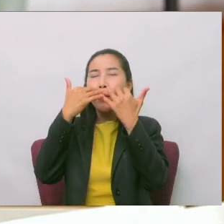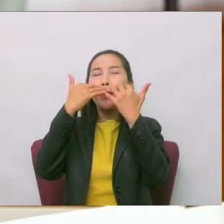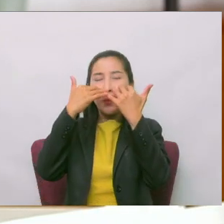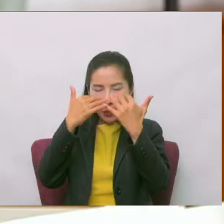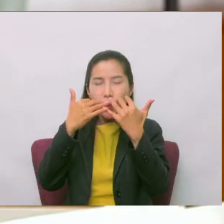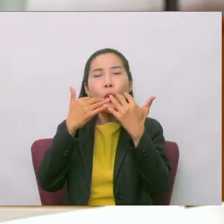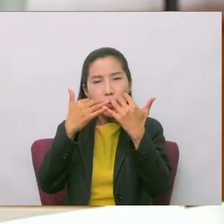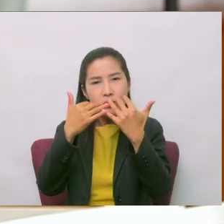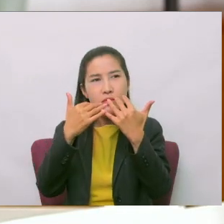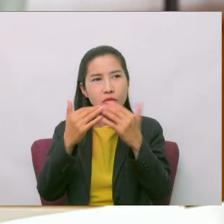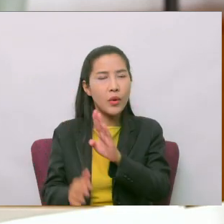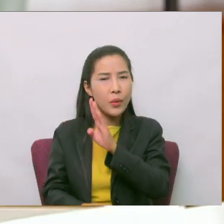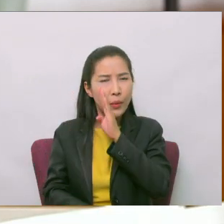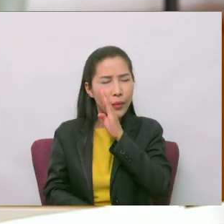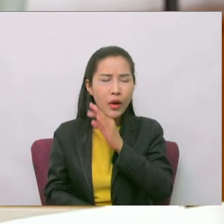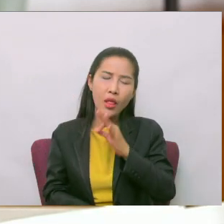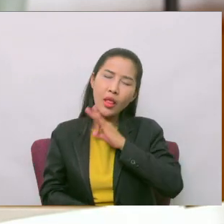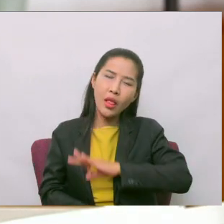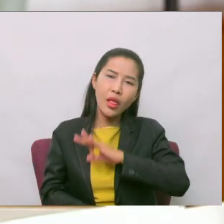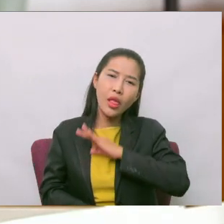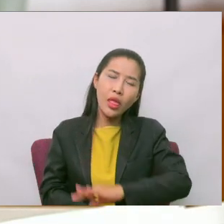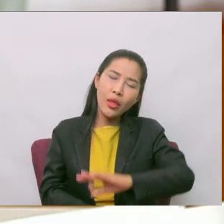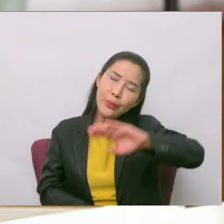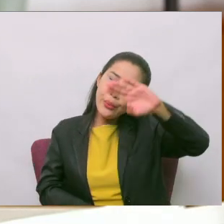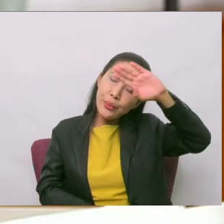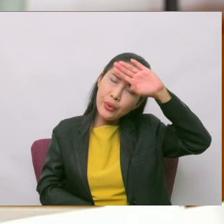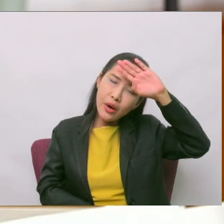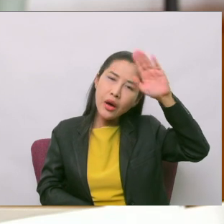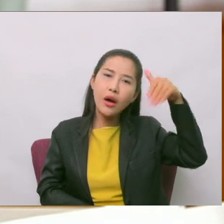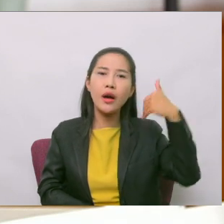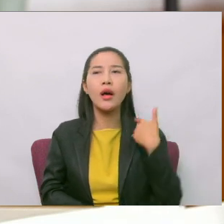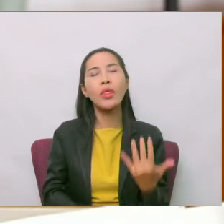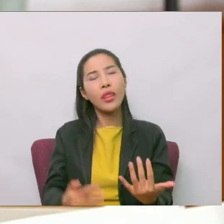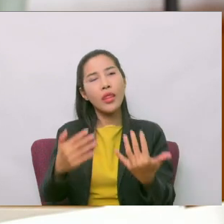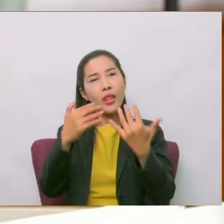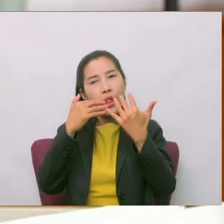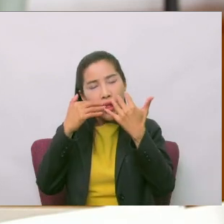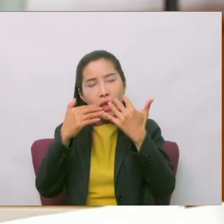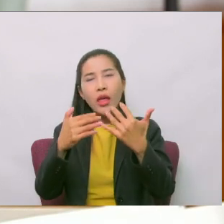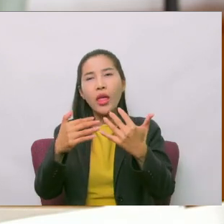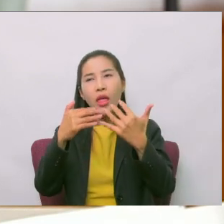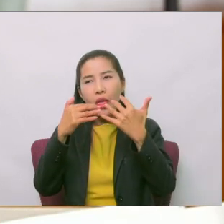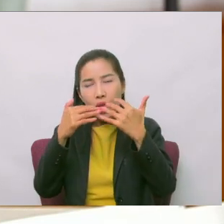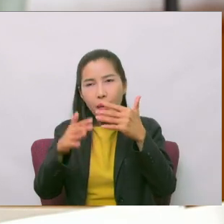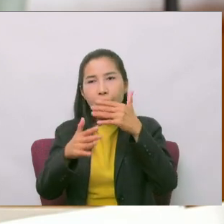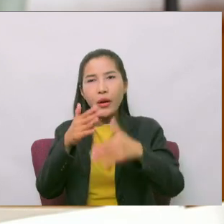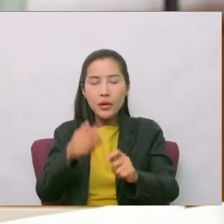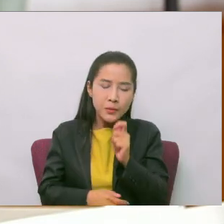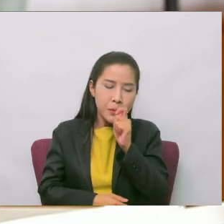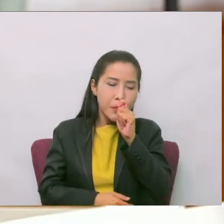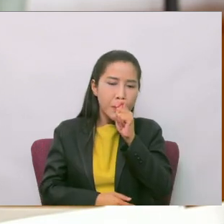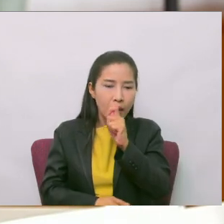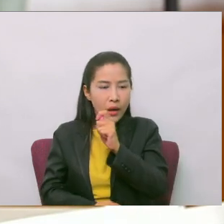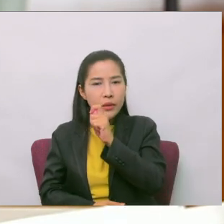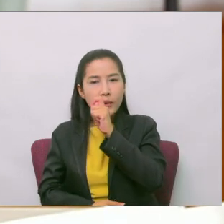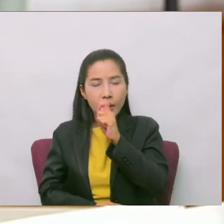เวลาเรารู้สึกไม่ค่อยสบายในเรื่องของการหายใจนะคะบางท่านเนี่ยพอได้กลิ่นการบูรนะคะก็